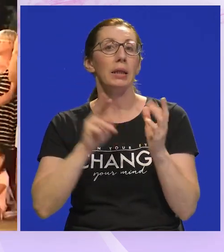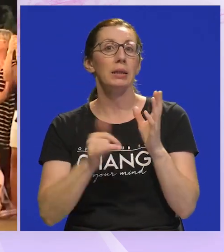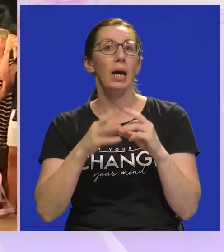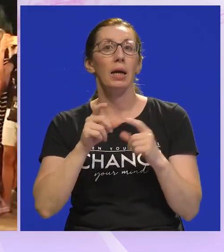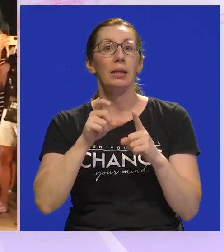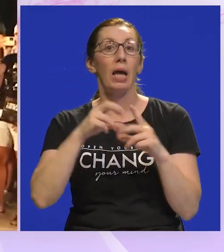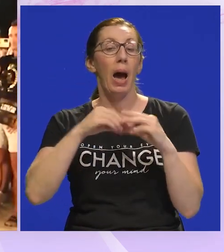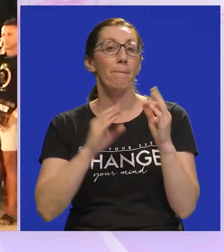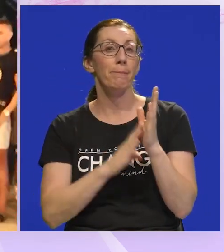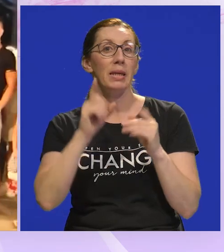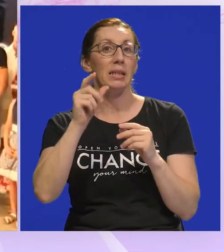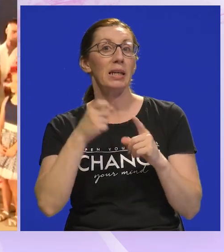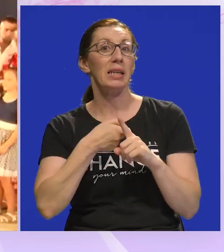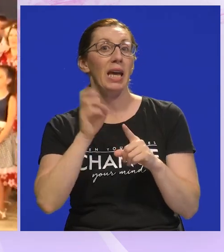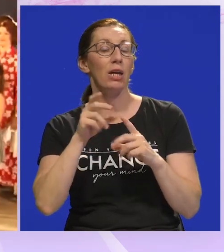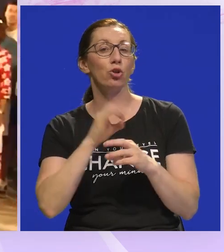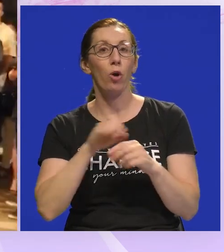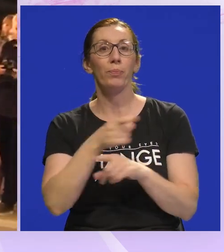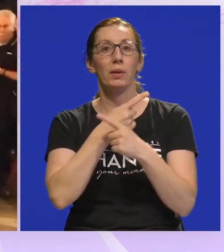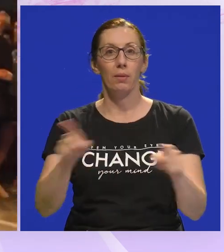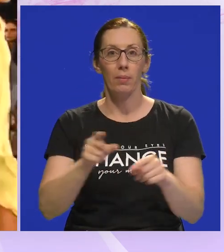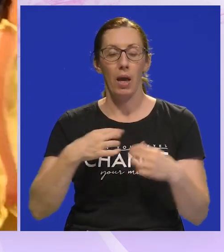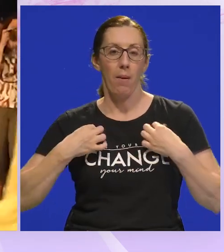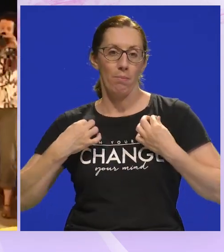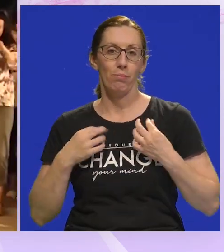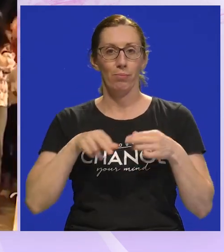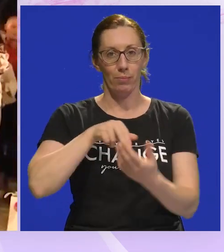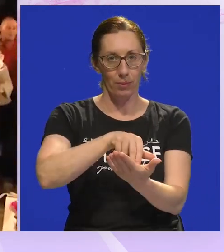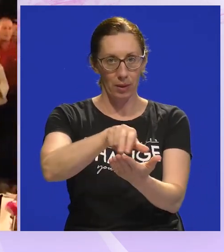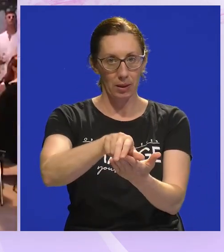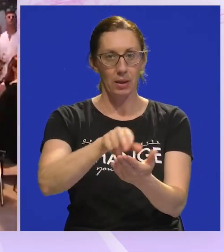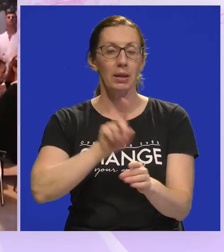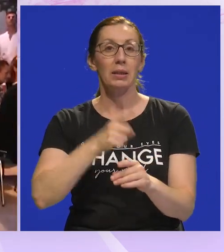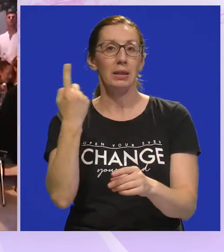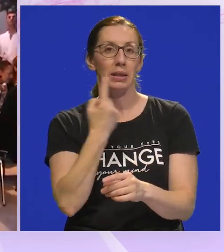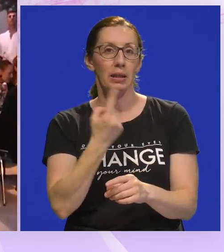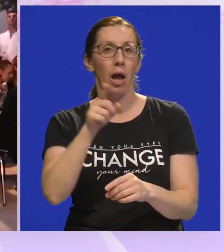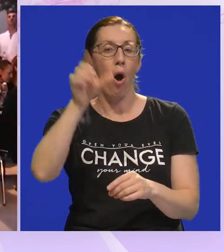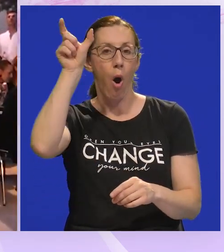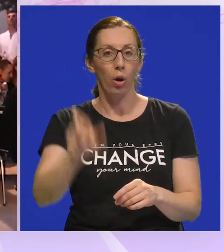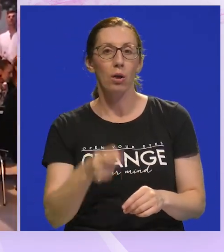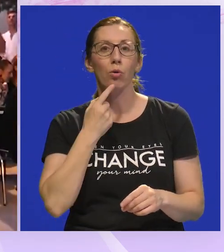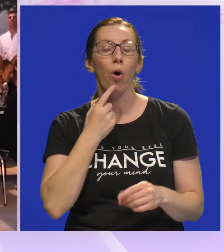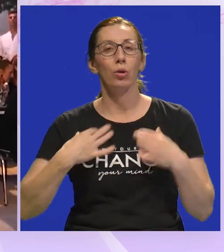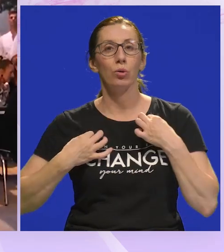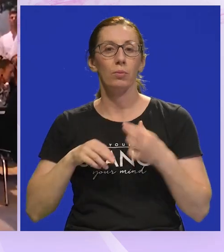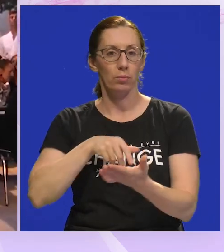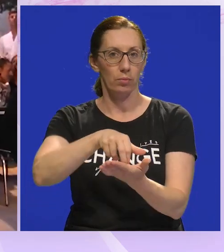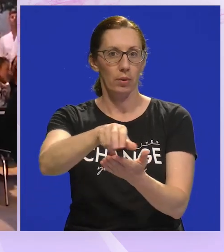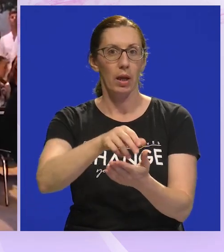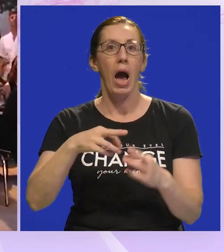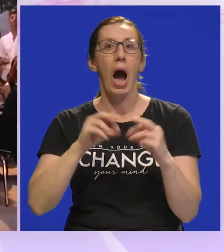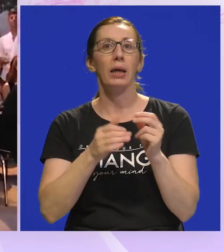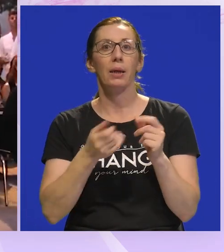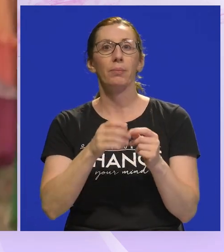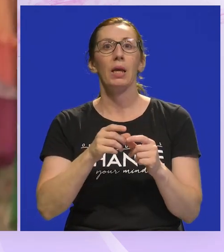Stehlik. Riječ je o Damiru Keđi, koji će se naći i u ulozi manekena, a on nije jedina poznata osoba koja će nositi